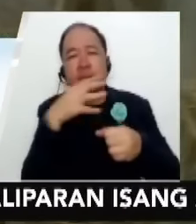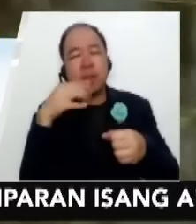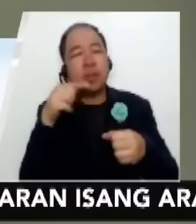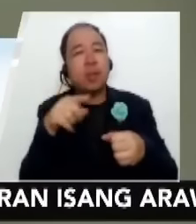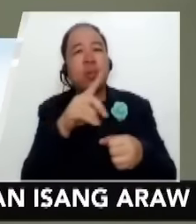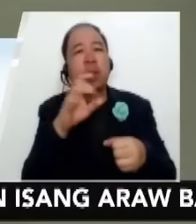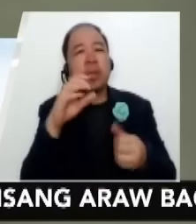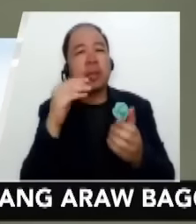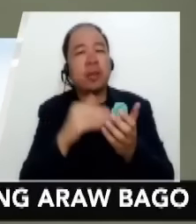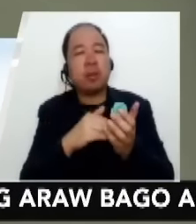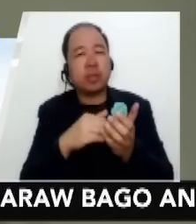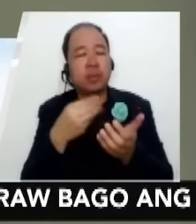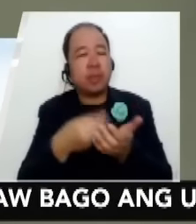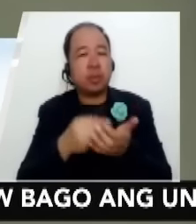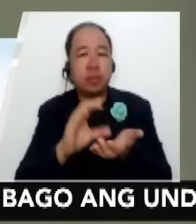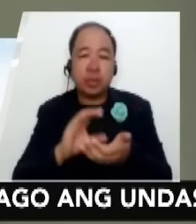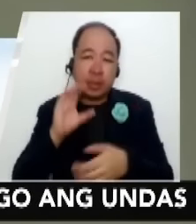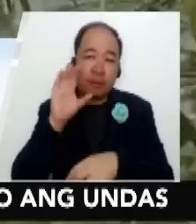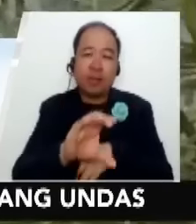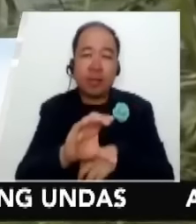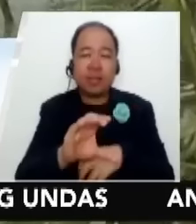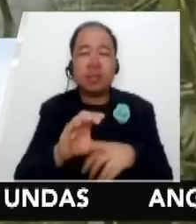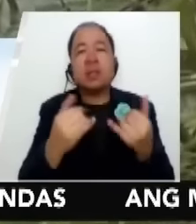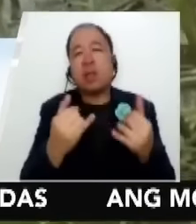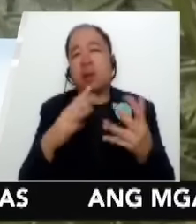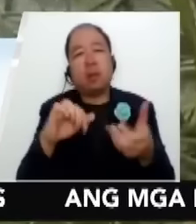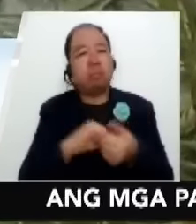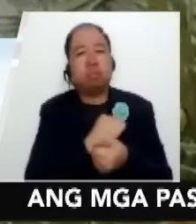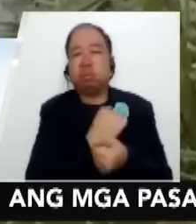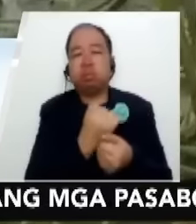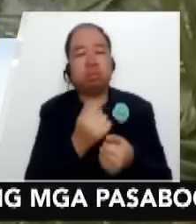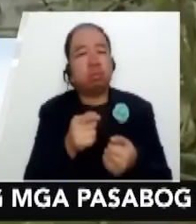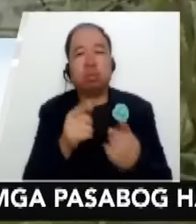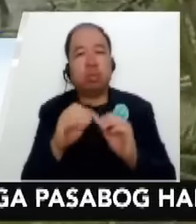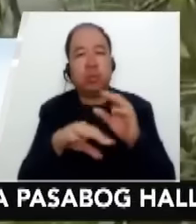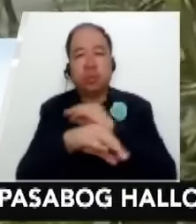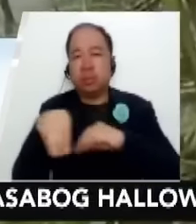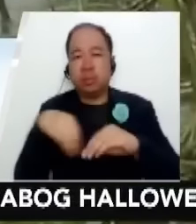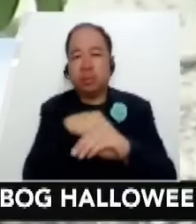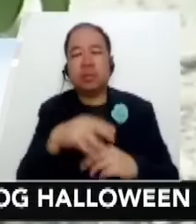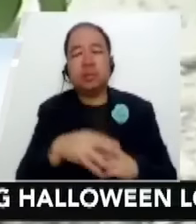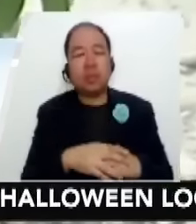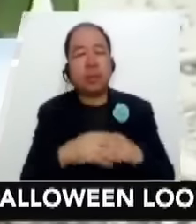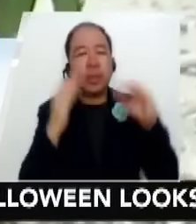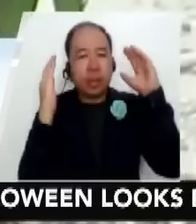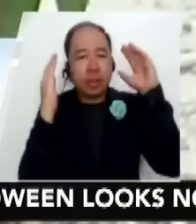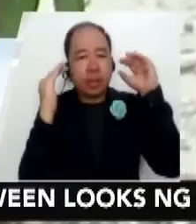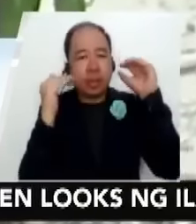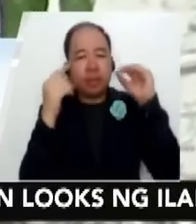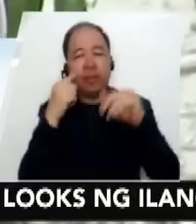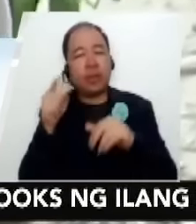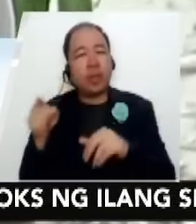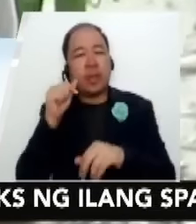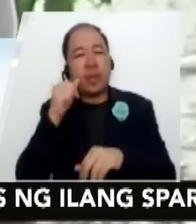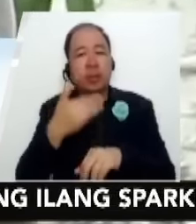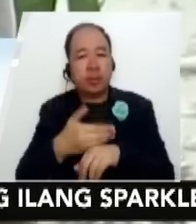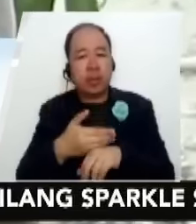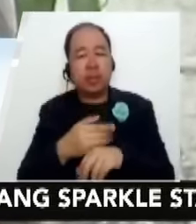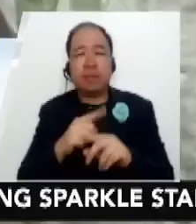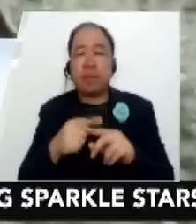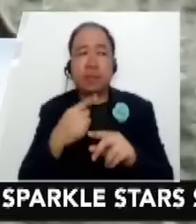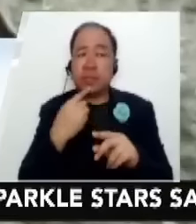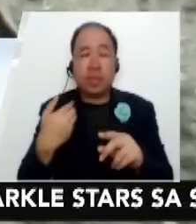mukhang pinadapa na rin daw ng nagdaang bagyo. Inaasahan po namin na panggastos namin sa aming anak. Eh, sabi ko nga po, hindi pa kami